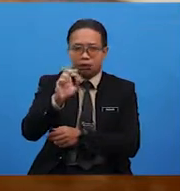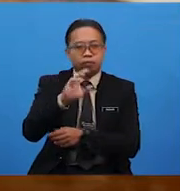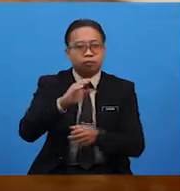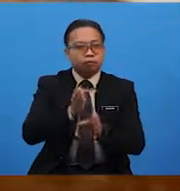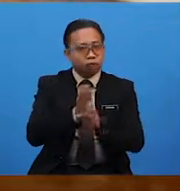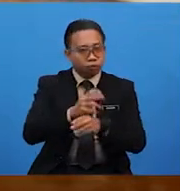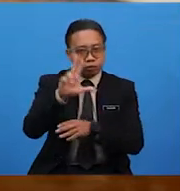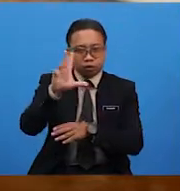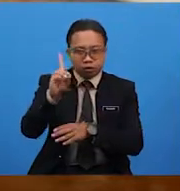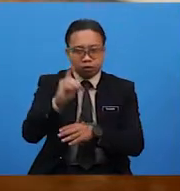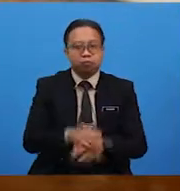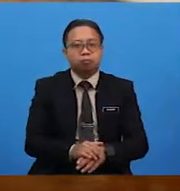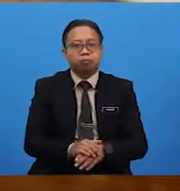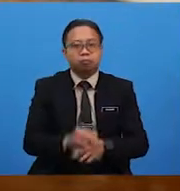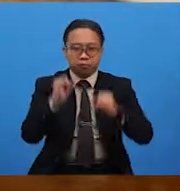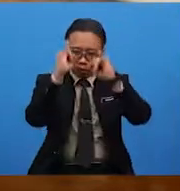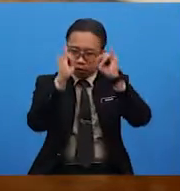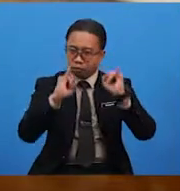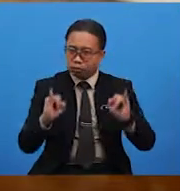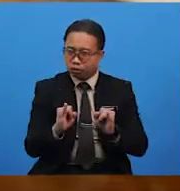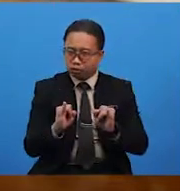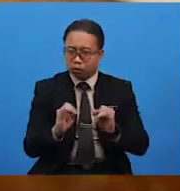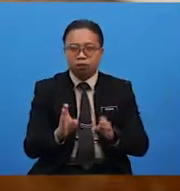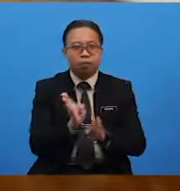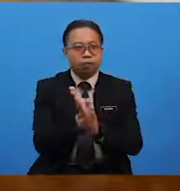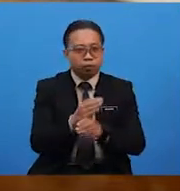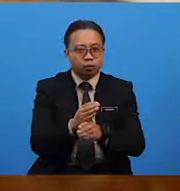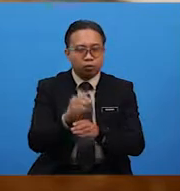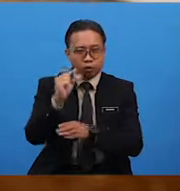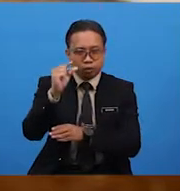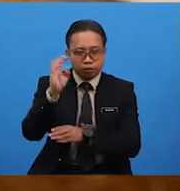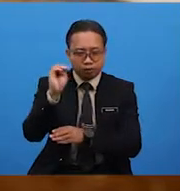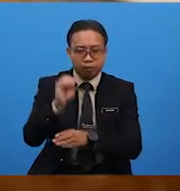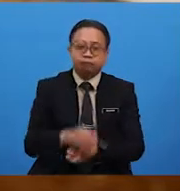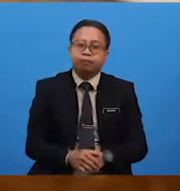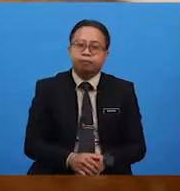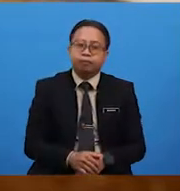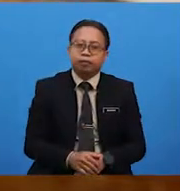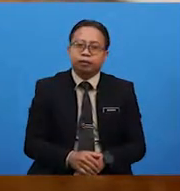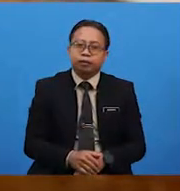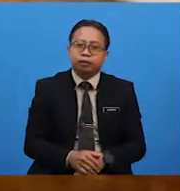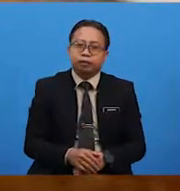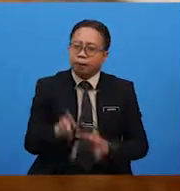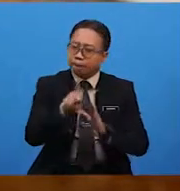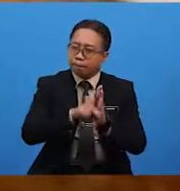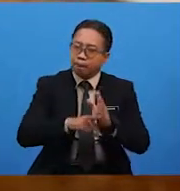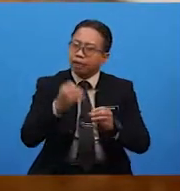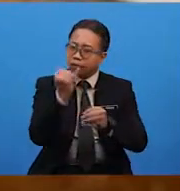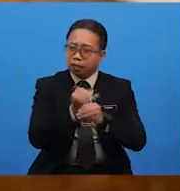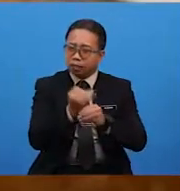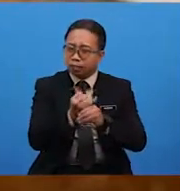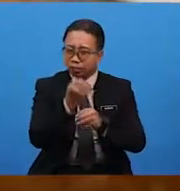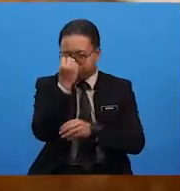secara langsung image yang dipaparkan seakan bentuk-bentuk geometri jadi pengkarya Cuba